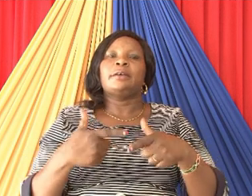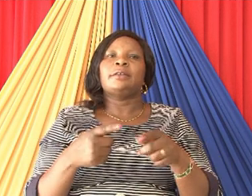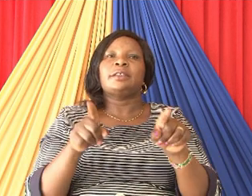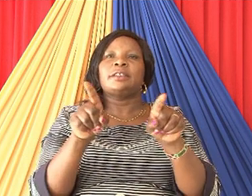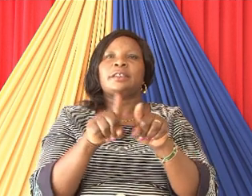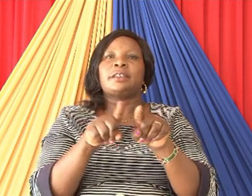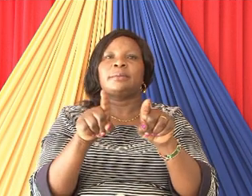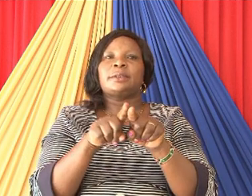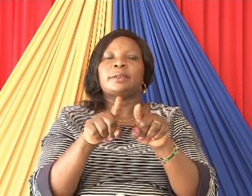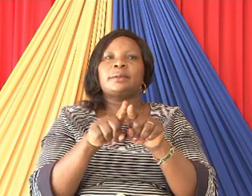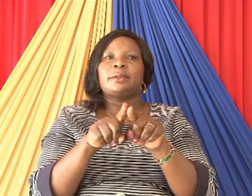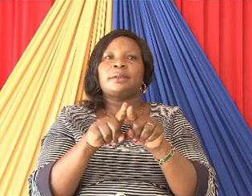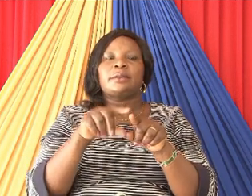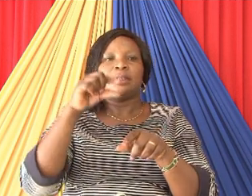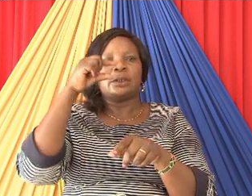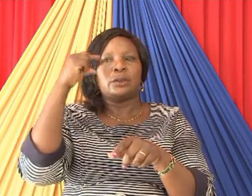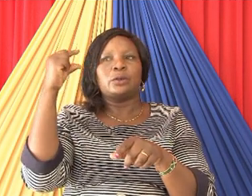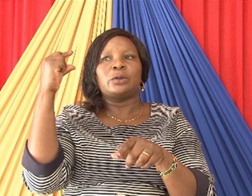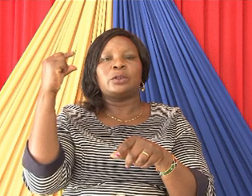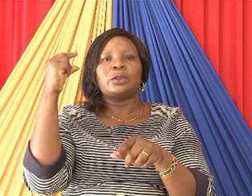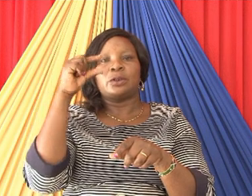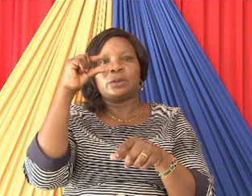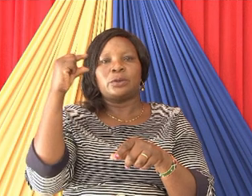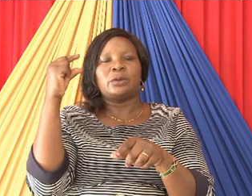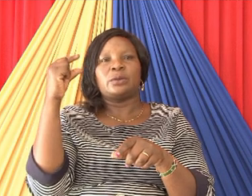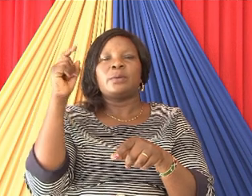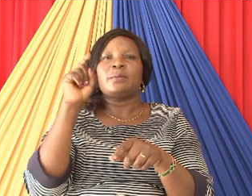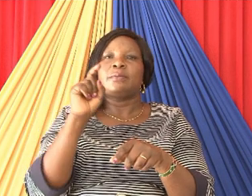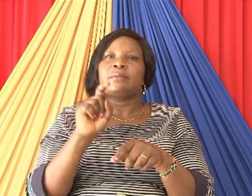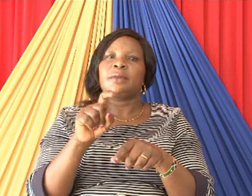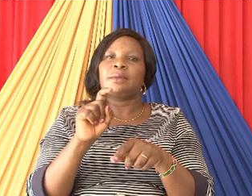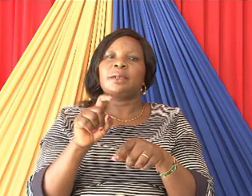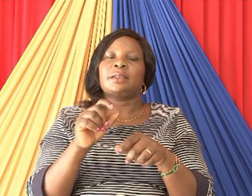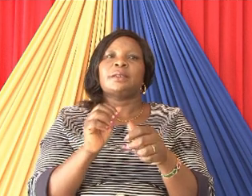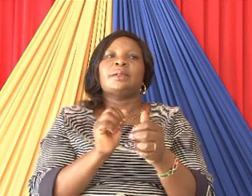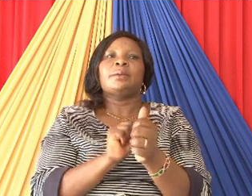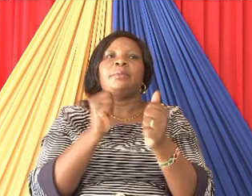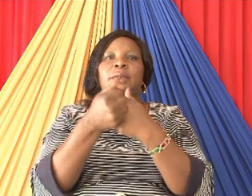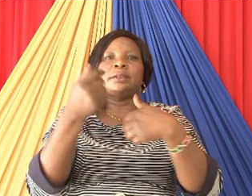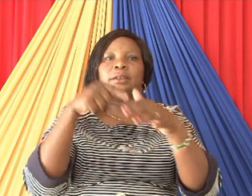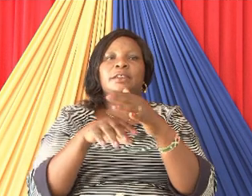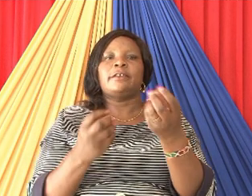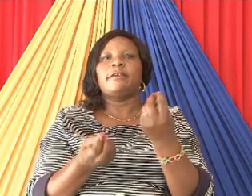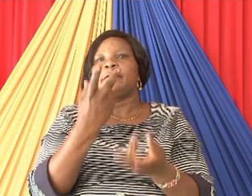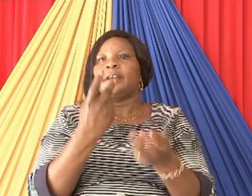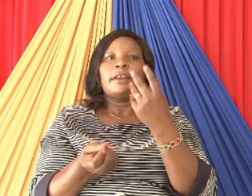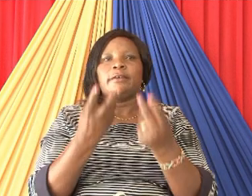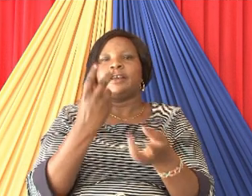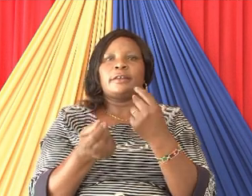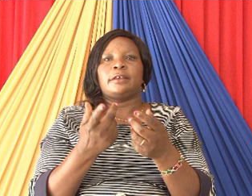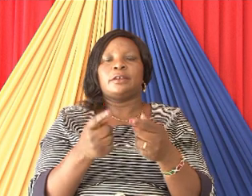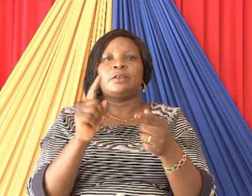inalinganishwa na dhahabu. Dhahabu ambayo lazima ipitie katika moto ili iweze kujulikana thamani